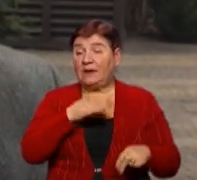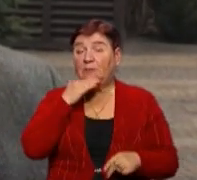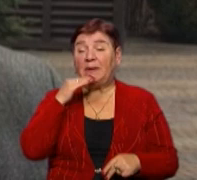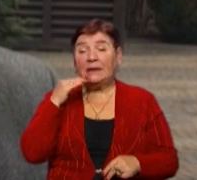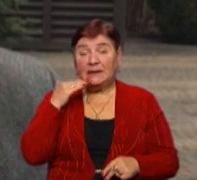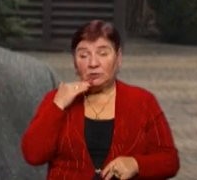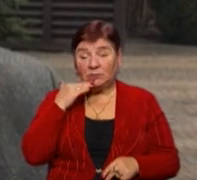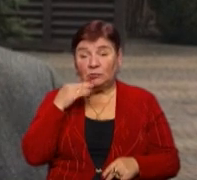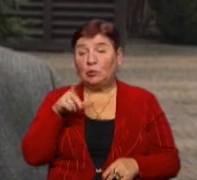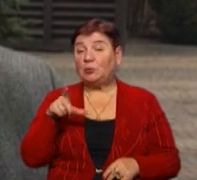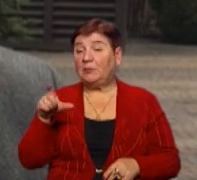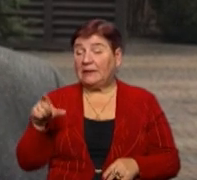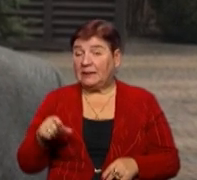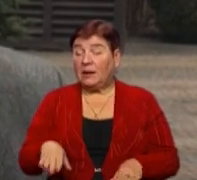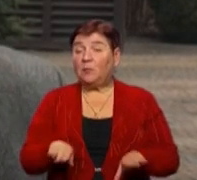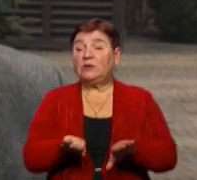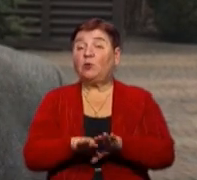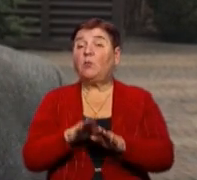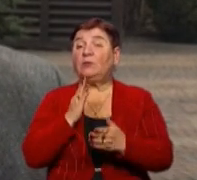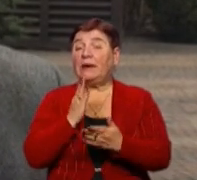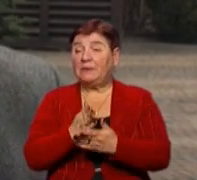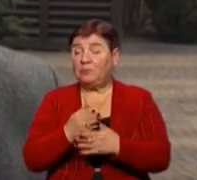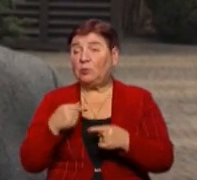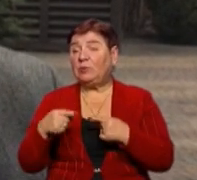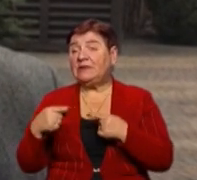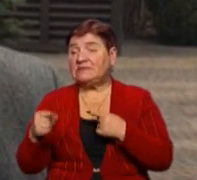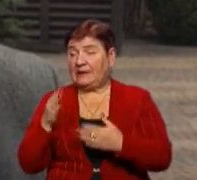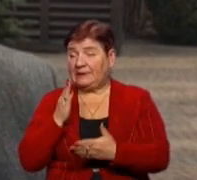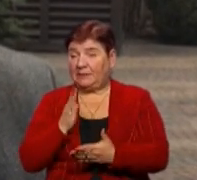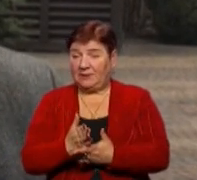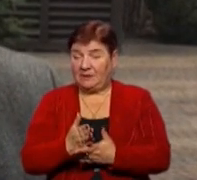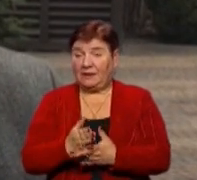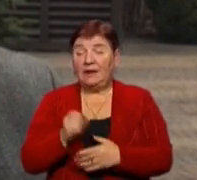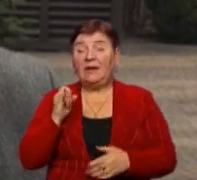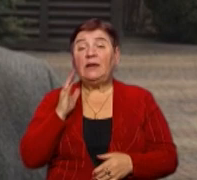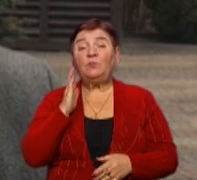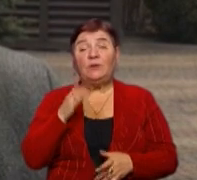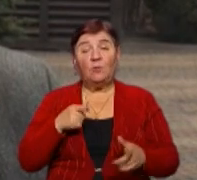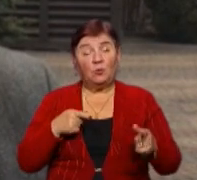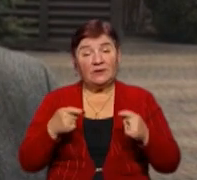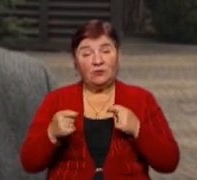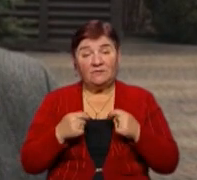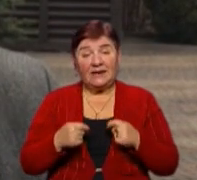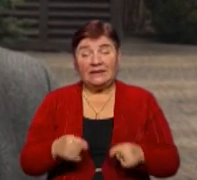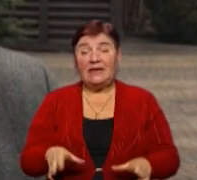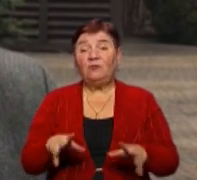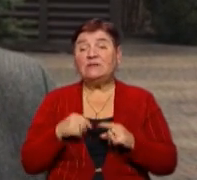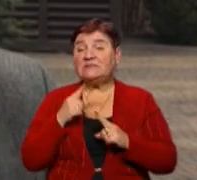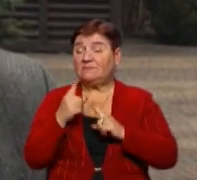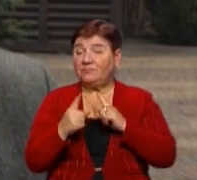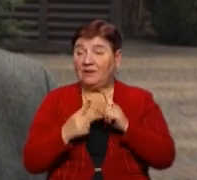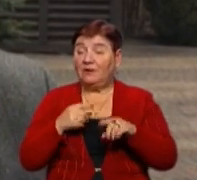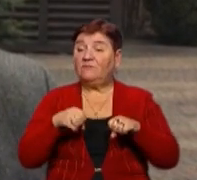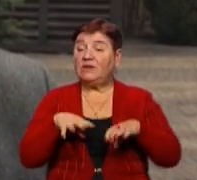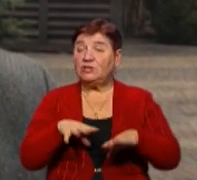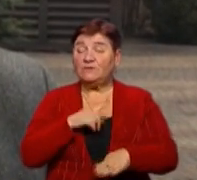багато у громадах по такому напрямку, по різних напрямках. І будемо координувати так і в місті спільно